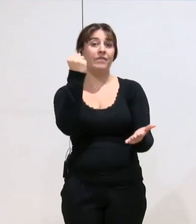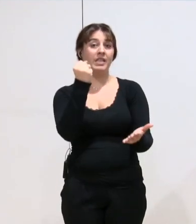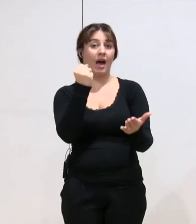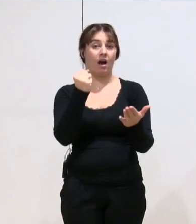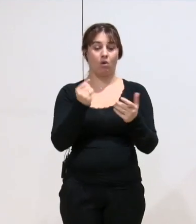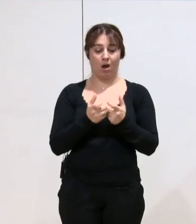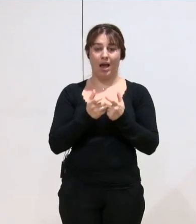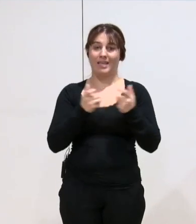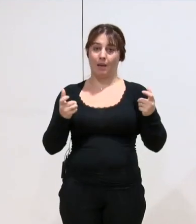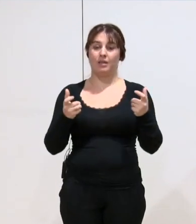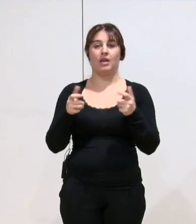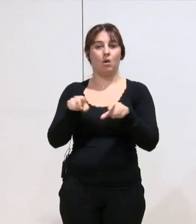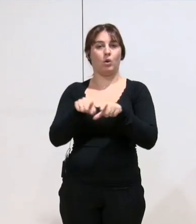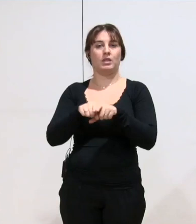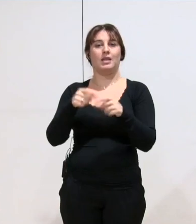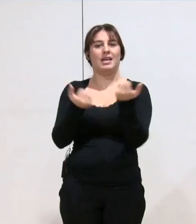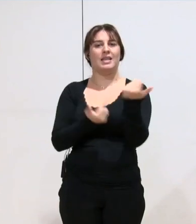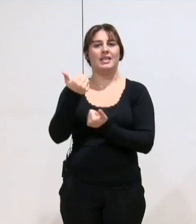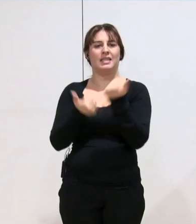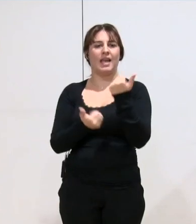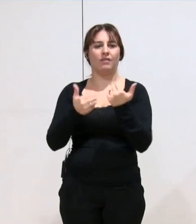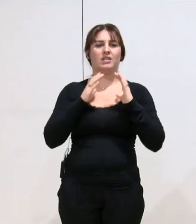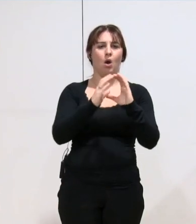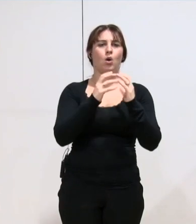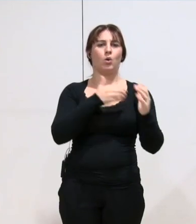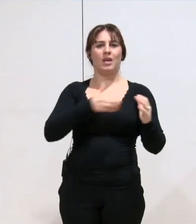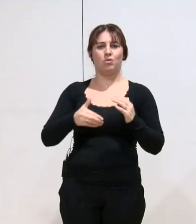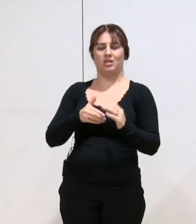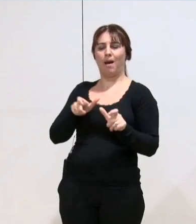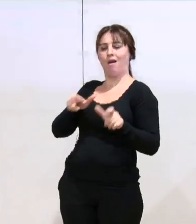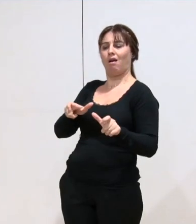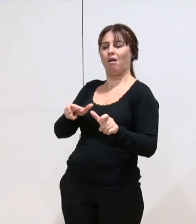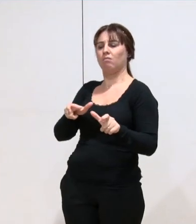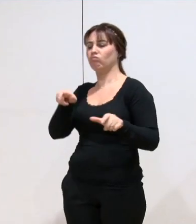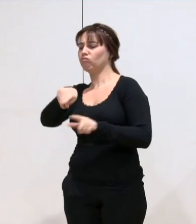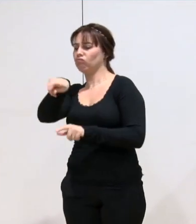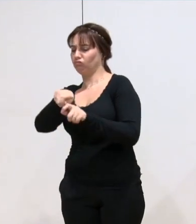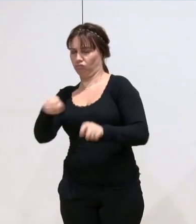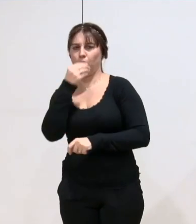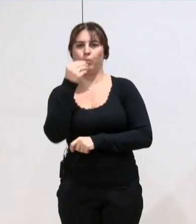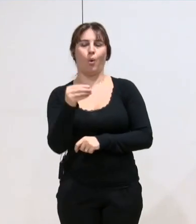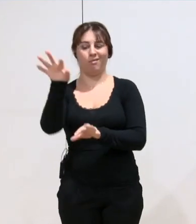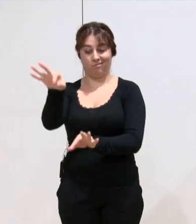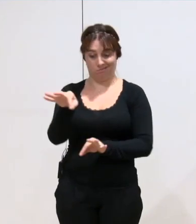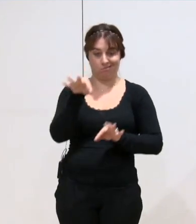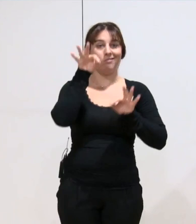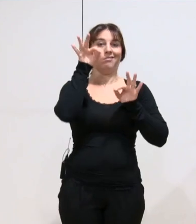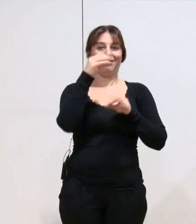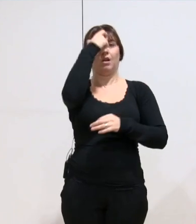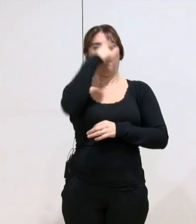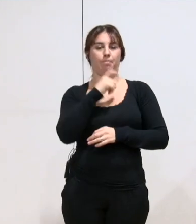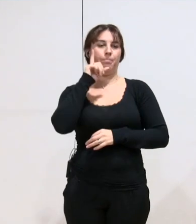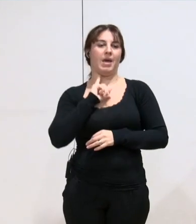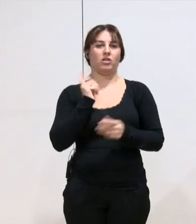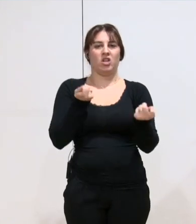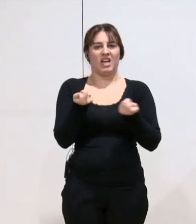cabinet et de la questure. Cet ordre de mission validé est récupéré par la régisseuse qui